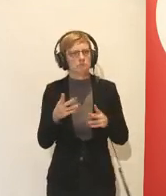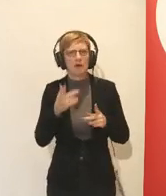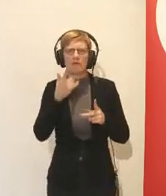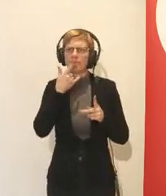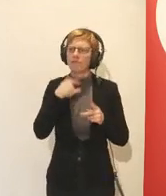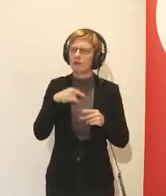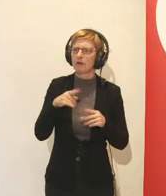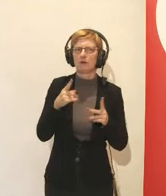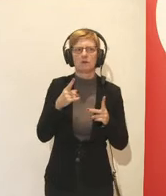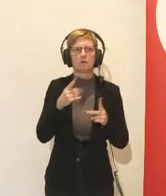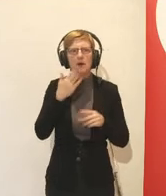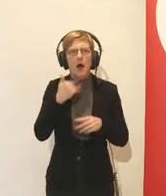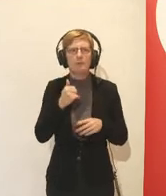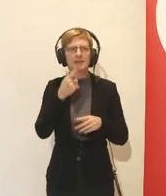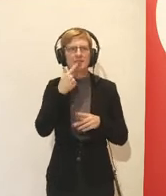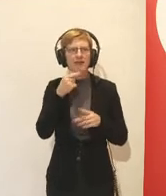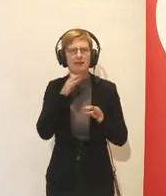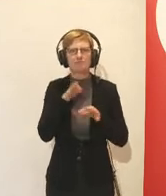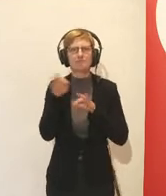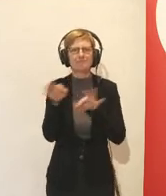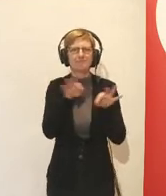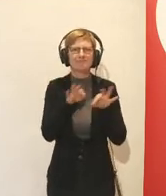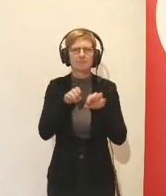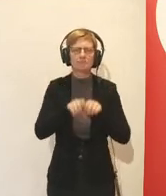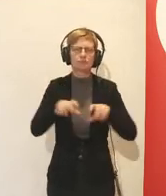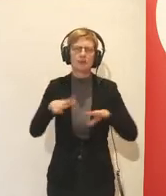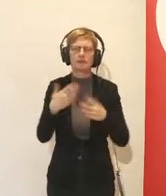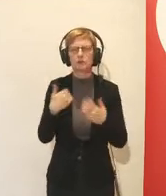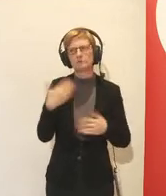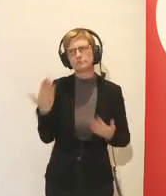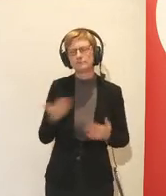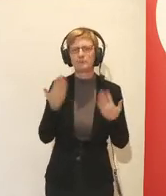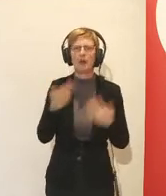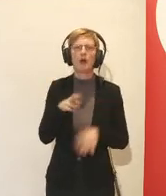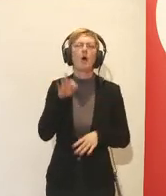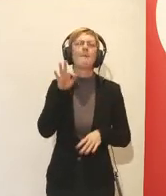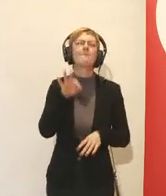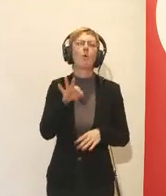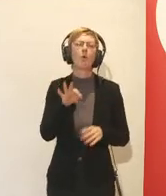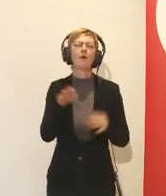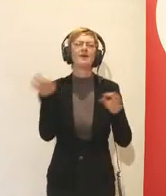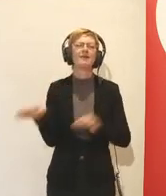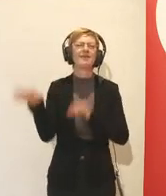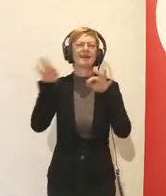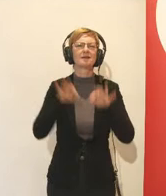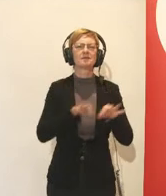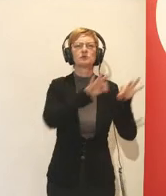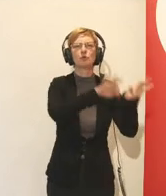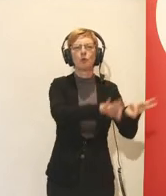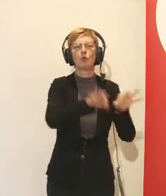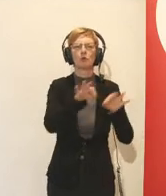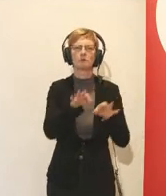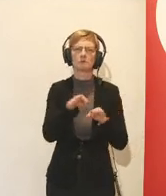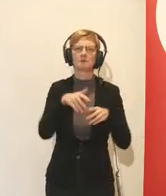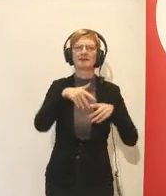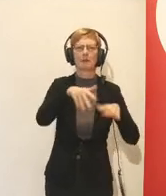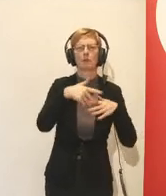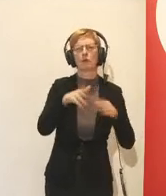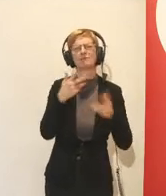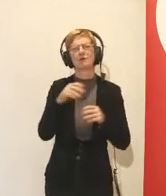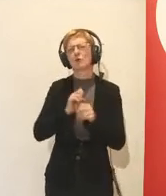verbreitet quasi das jetzt bin ich sagen er pro infektions demos als demos